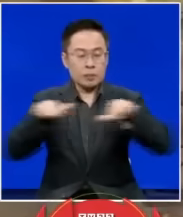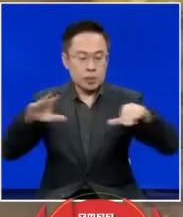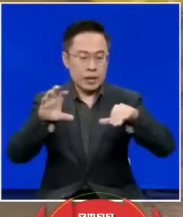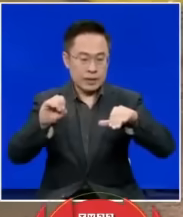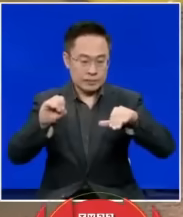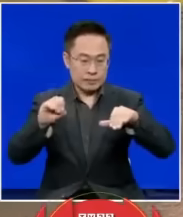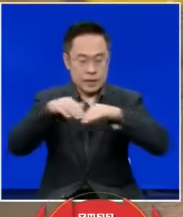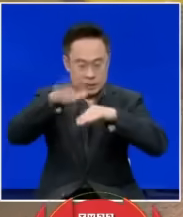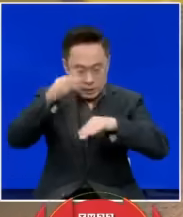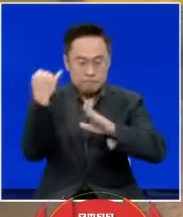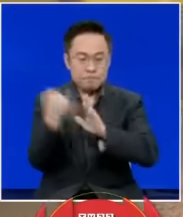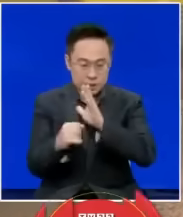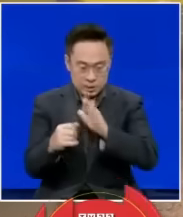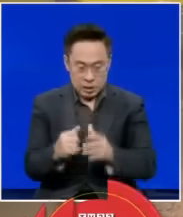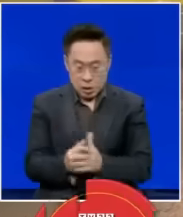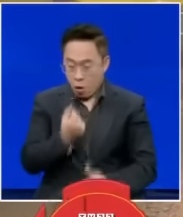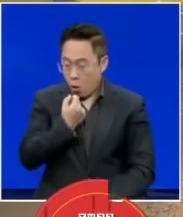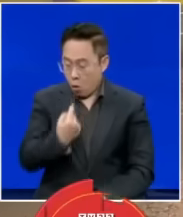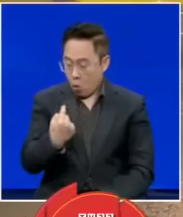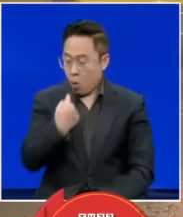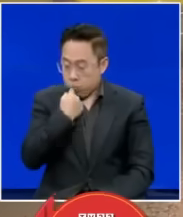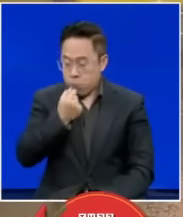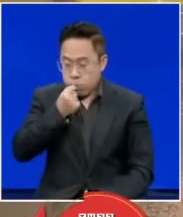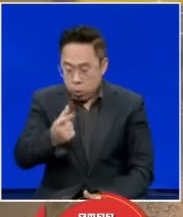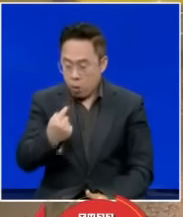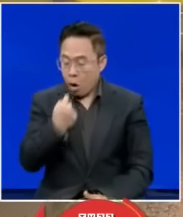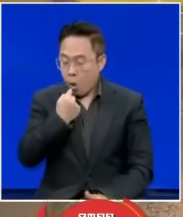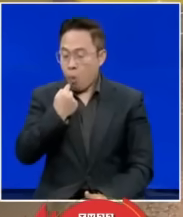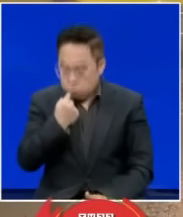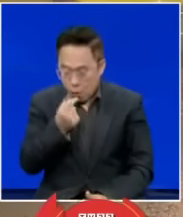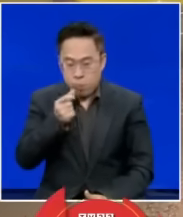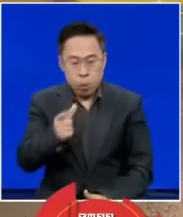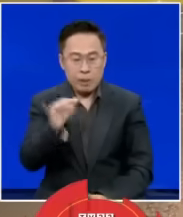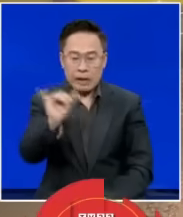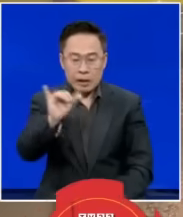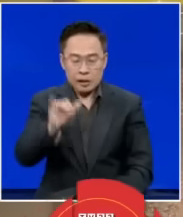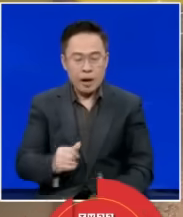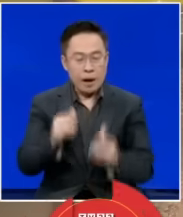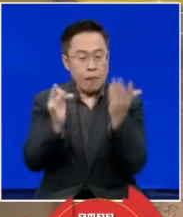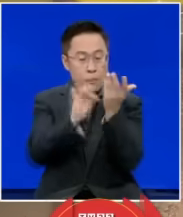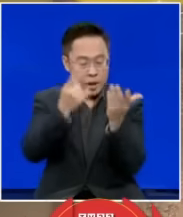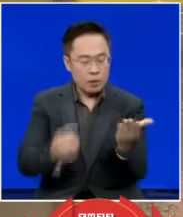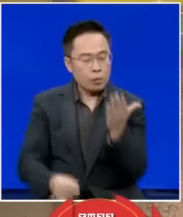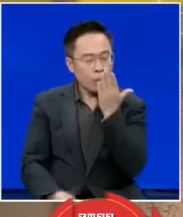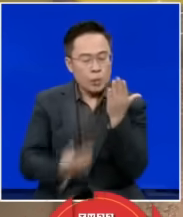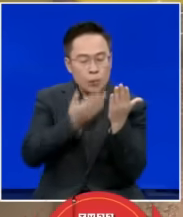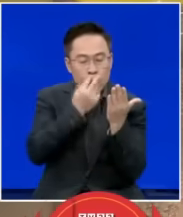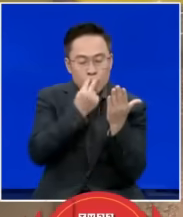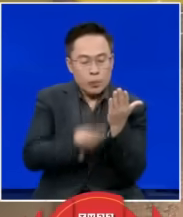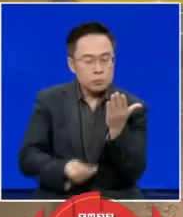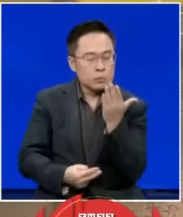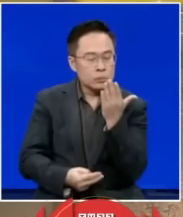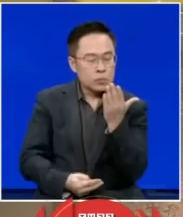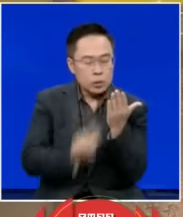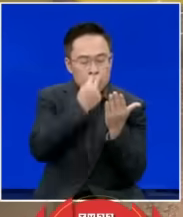าฝืนไม่ปฏิบัติตามคำสั่งเจ้าพนักงานจราจรคือเขาเรียกให้หยุดแล้วในการทดสอบเนี่ยนะครับเรื่องเมาสุราหรือเมาอย่างอื่นก็นำส่งพนักงานสอบสวนสน.